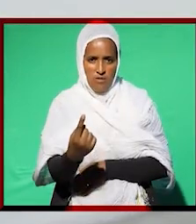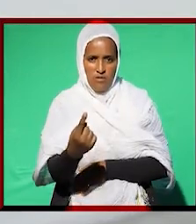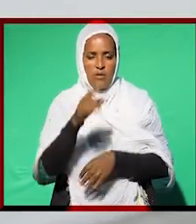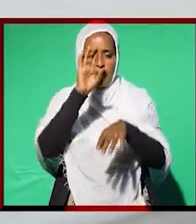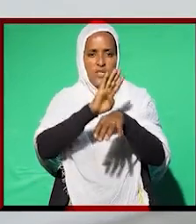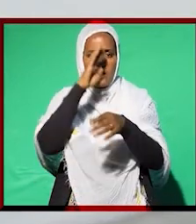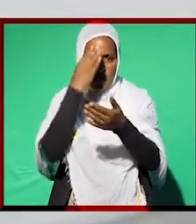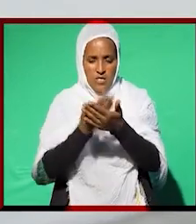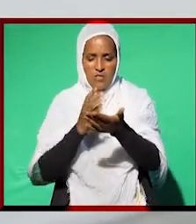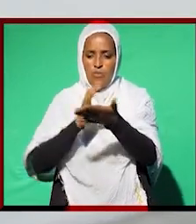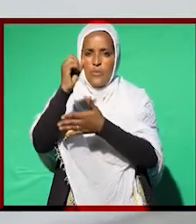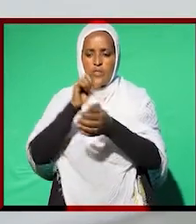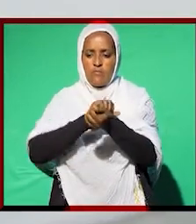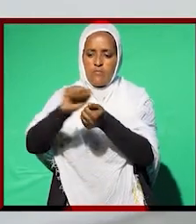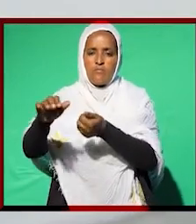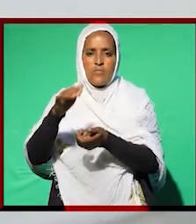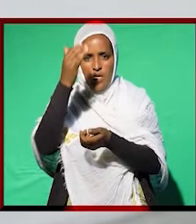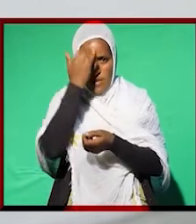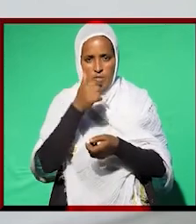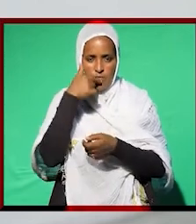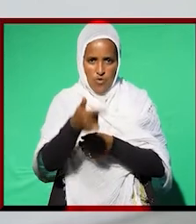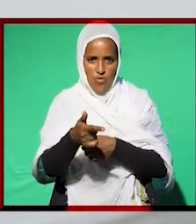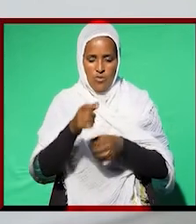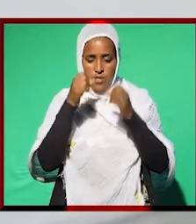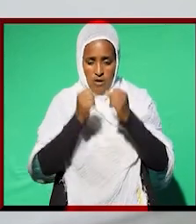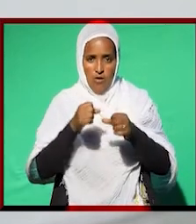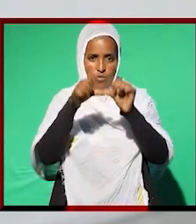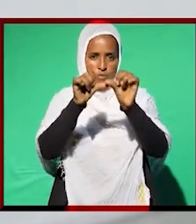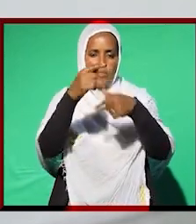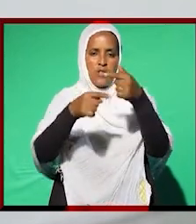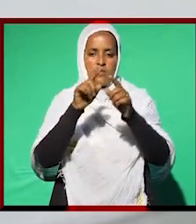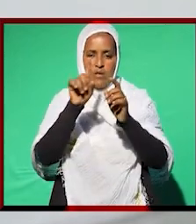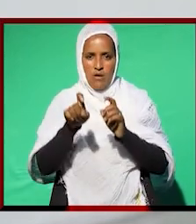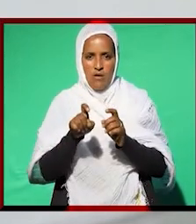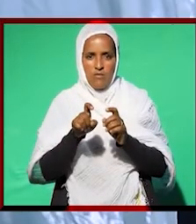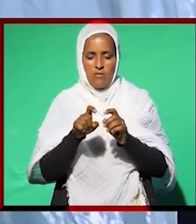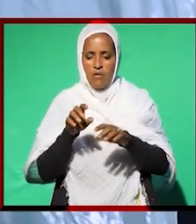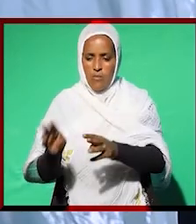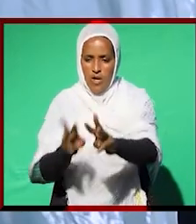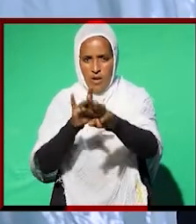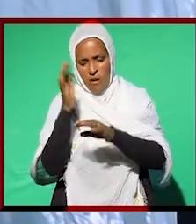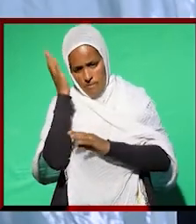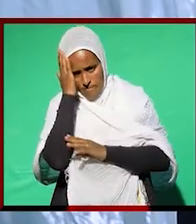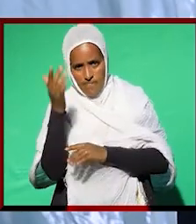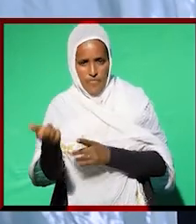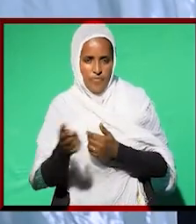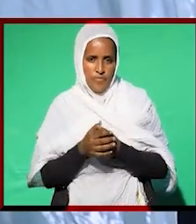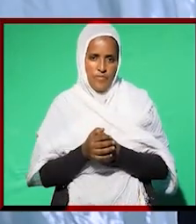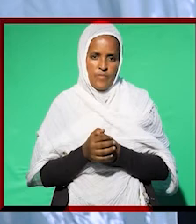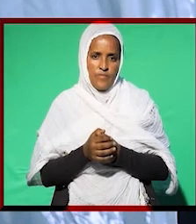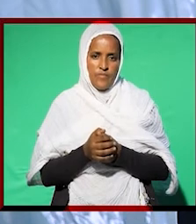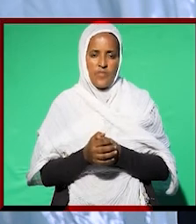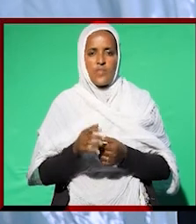ያንድ የቤተክርስቲያን ልጅ መብትስ የሚጣሰው የሚለውን አጠንክሮ መሄድ ይጠይቃል። አስፓልት ላይ የሚያሩ ትውልዶች እኮ ነው